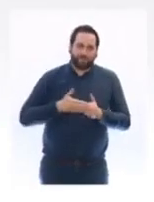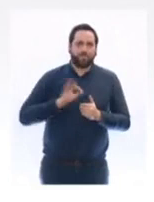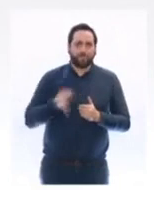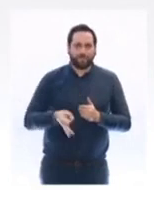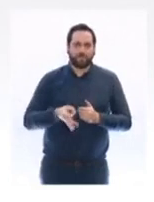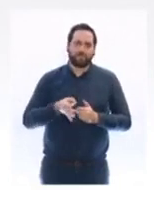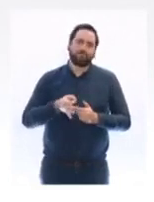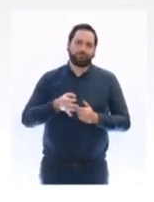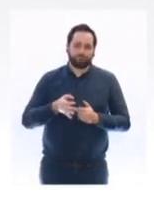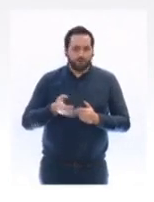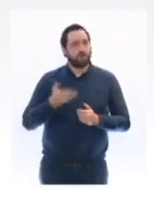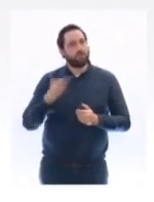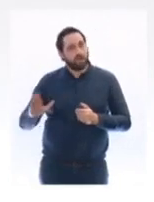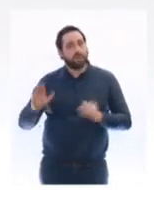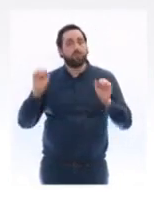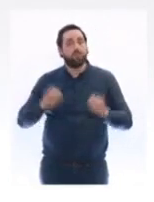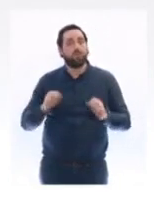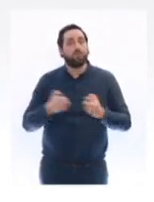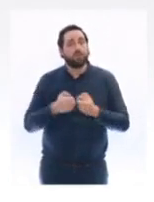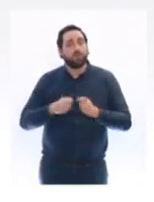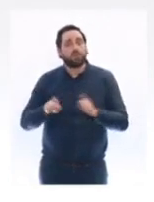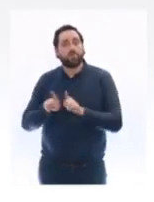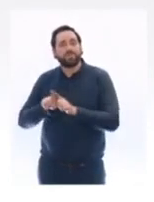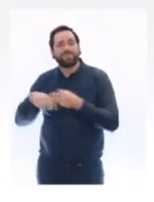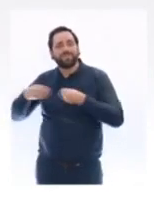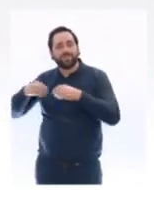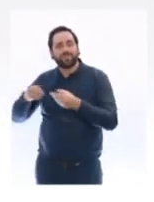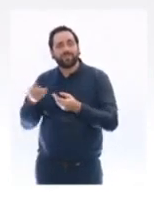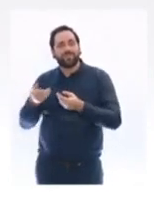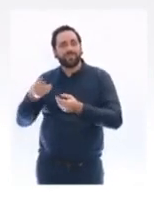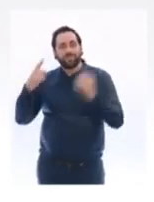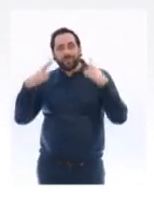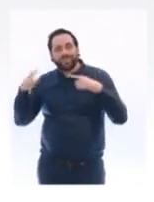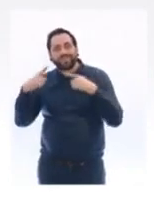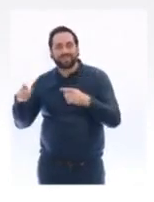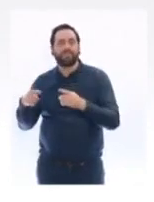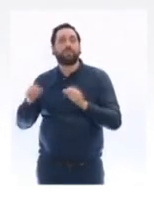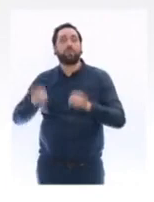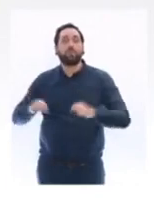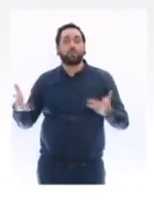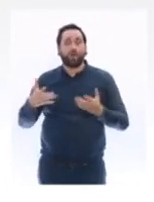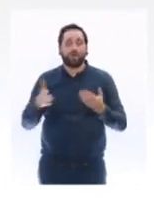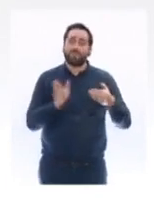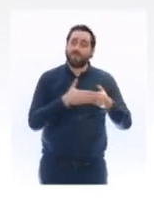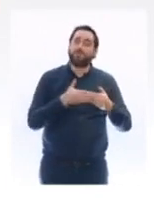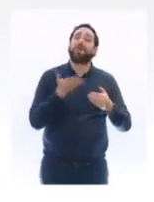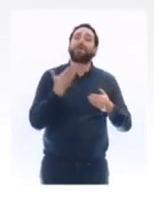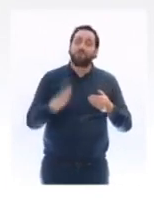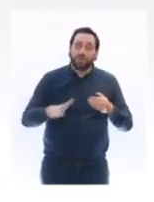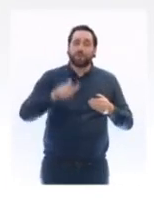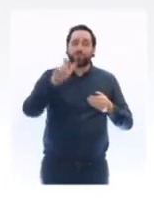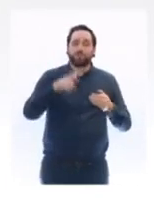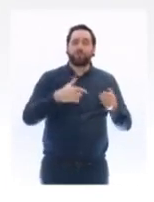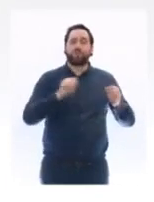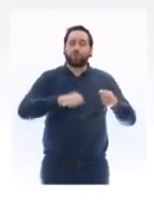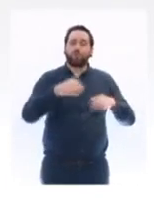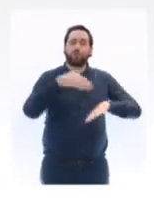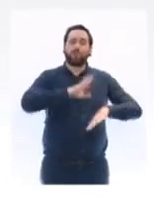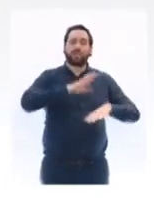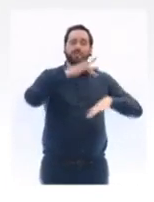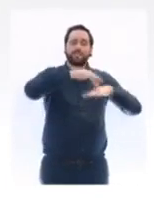possible. Les cours dispensés dans nos établissements d'enseignement supérieur de la culture le seront à distance. Les modalités